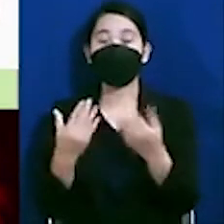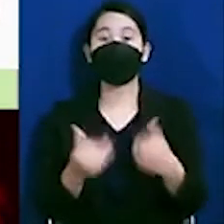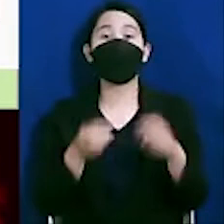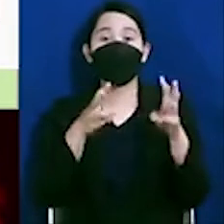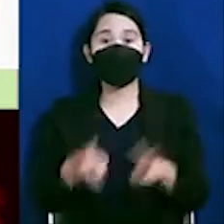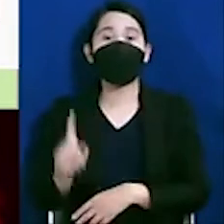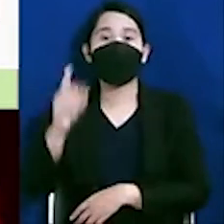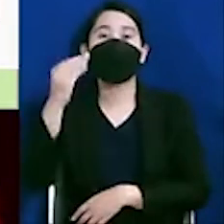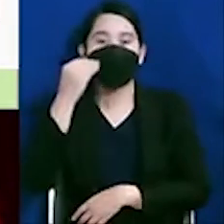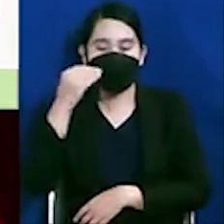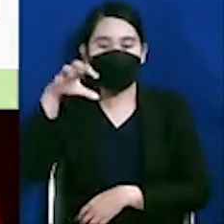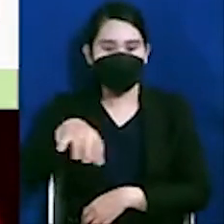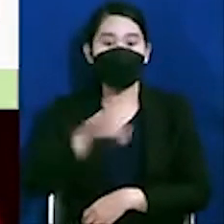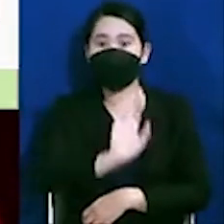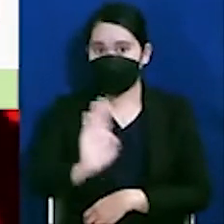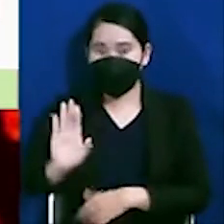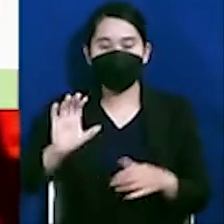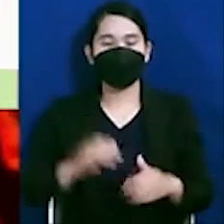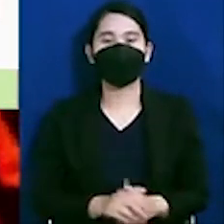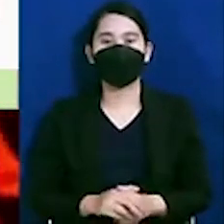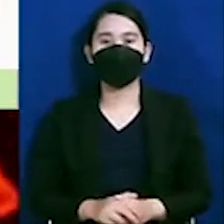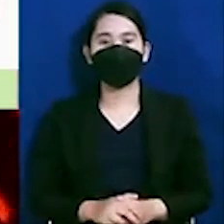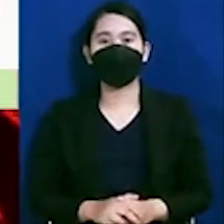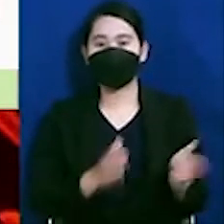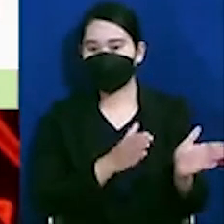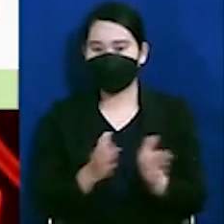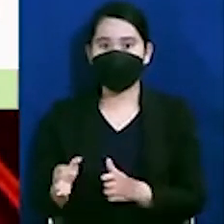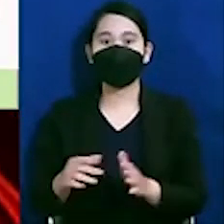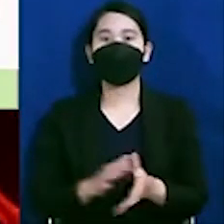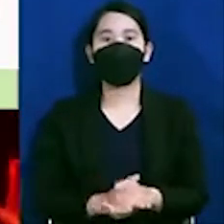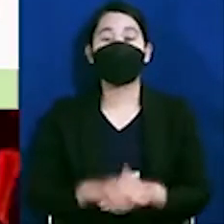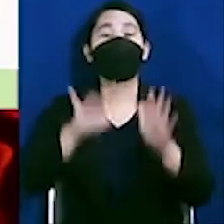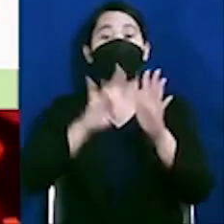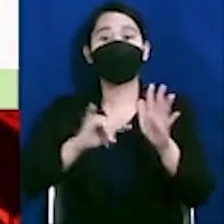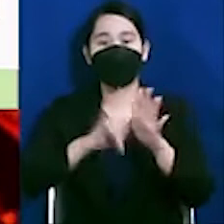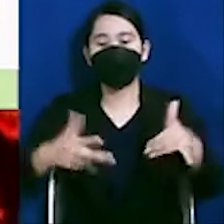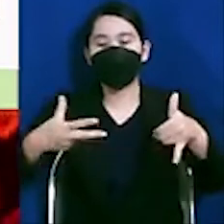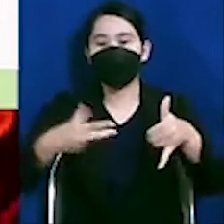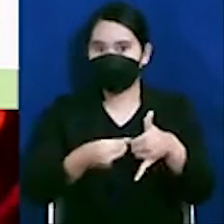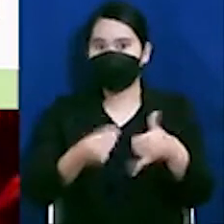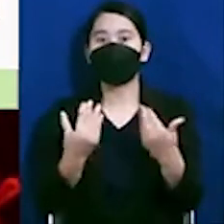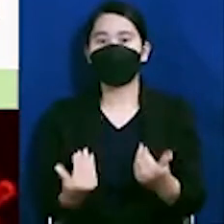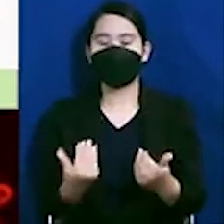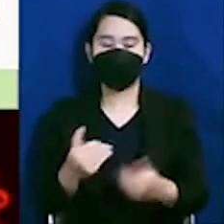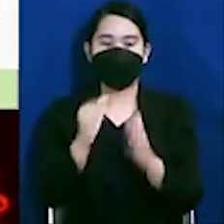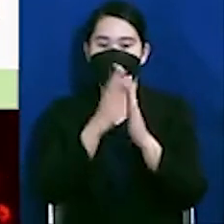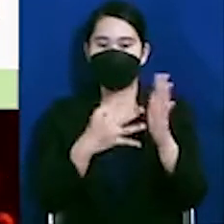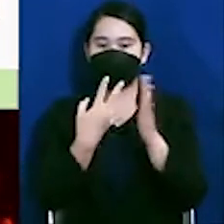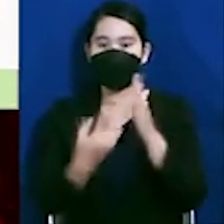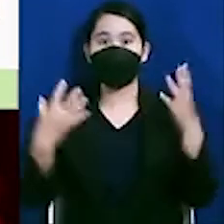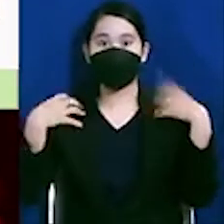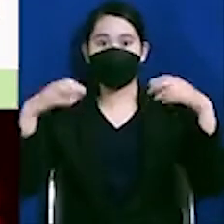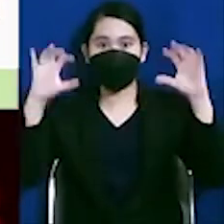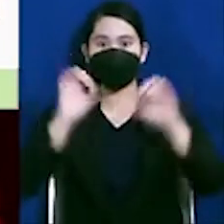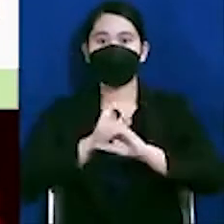isolationก็ต้องเข้ามาตรงนี้นะครับส่วนถัดไปก็คือการฉีดวัคซีนนะครับซึ่งนโยบายรัฐบาลออกมาชัดเจนแล้วนะครับว่าใน